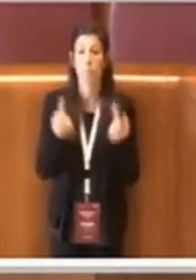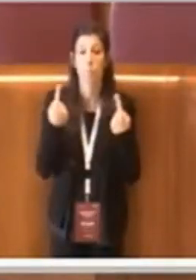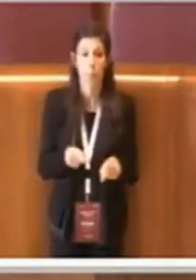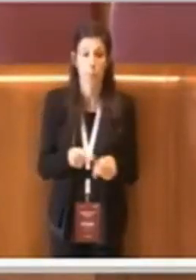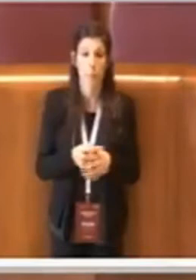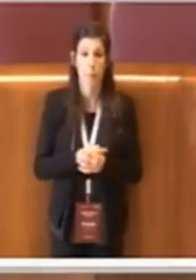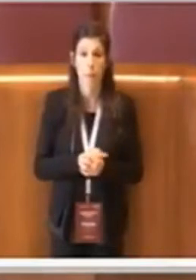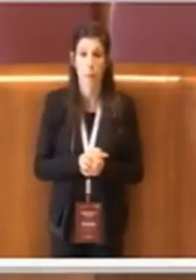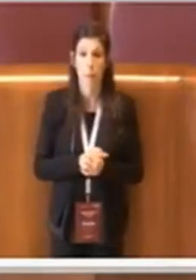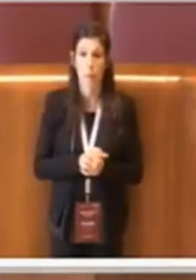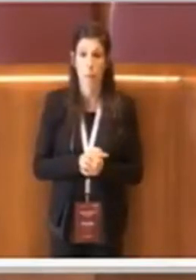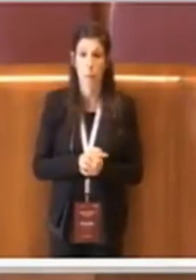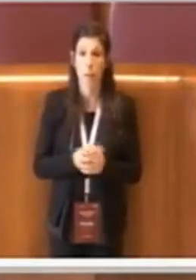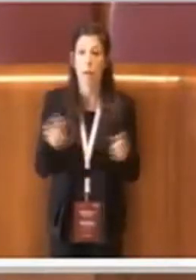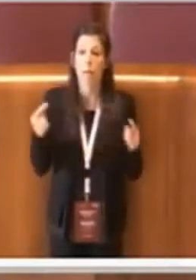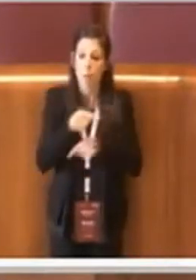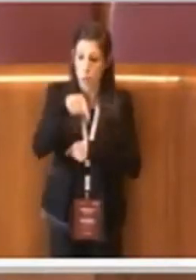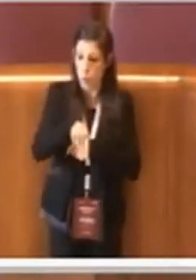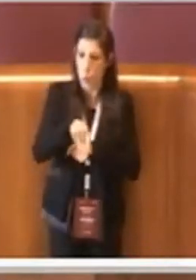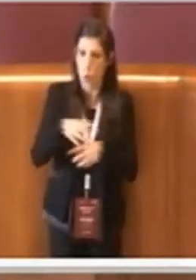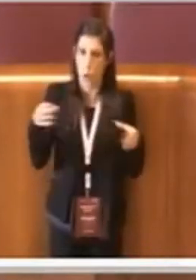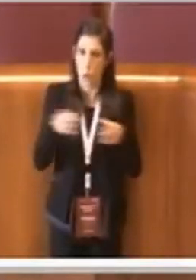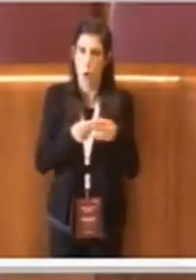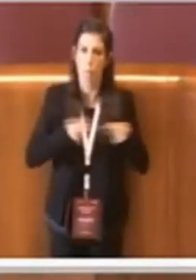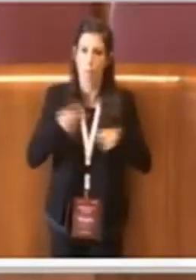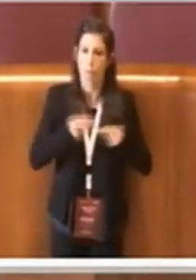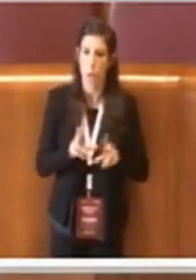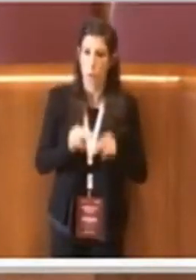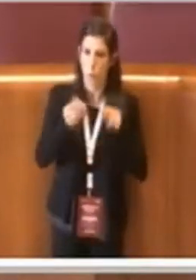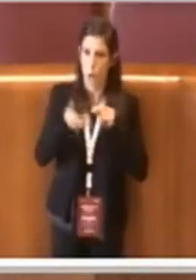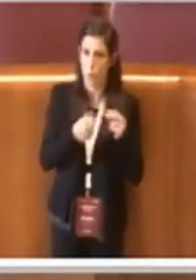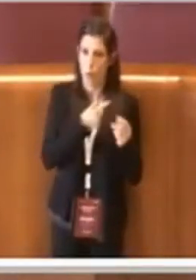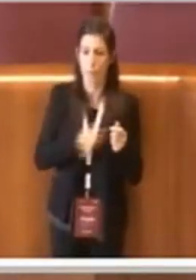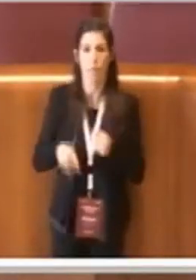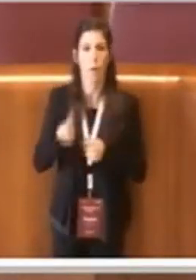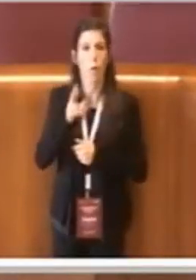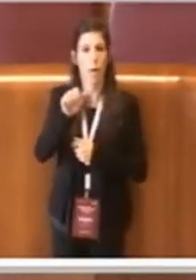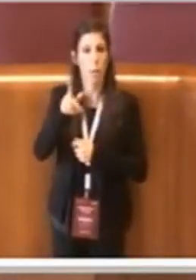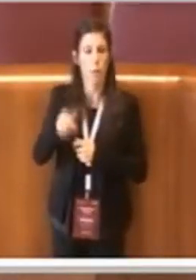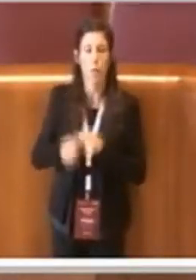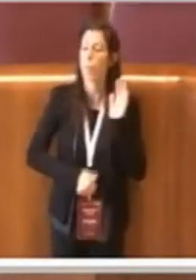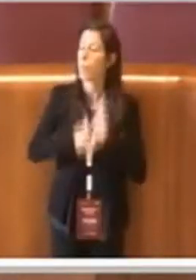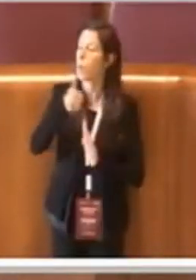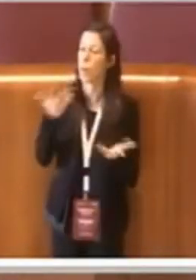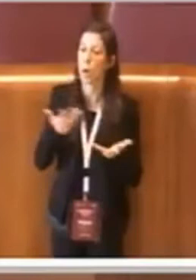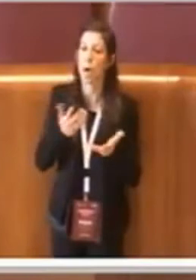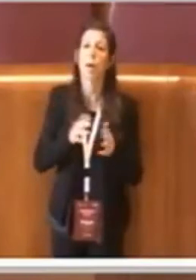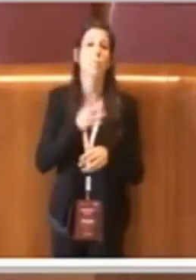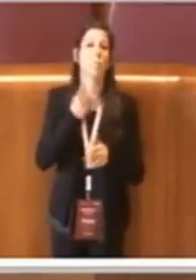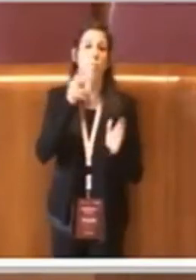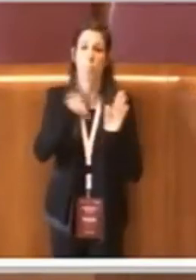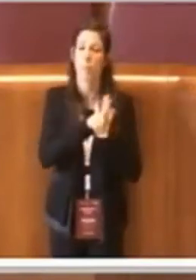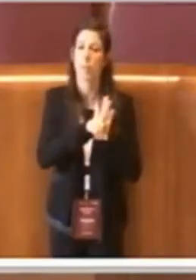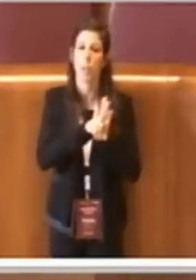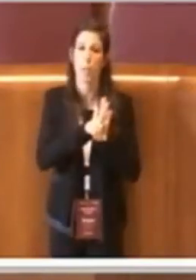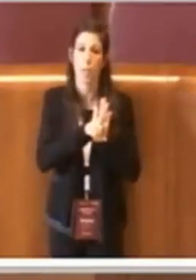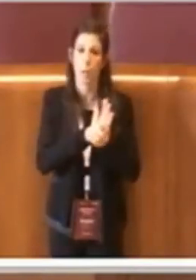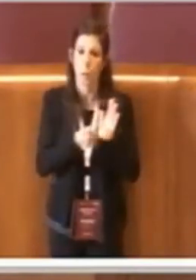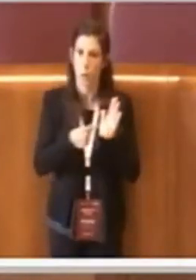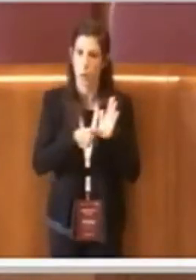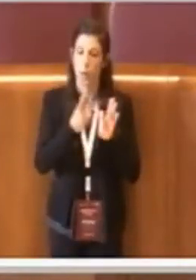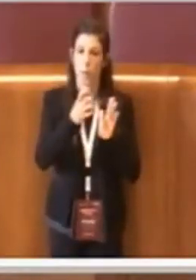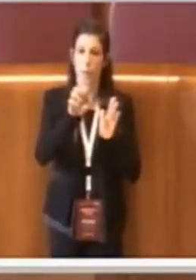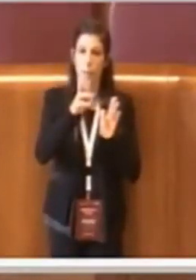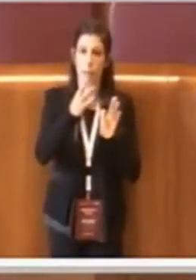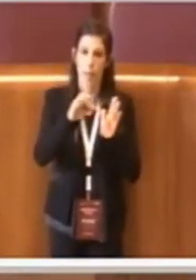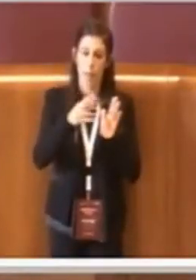invece ha, come primo atto della propria consiliatura, fatto un decreto e chiaramente interlocutoriamente